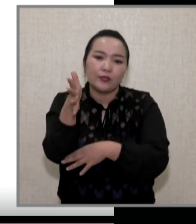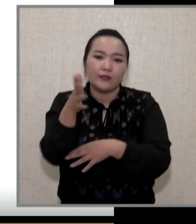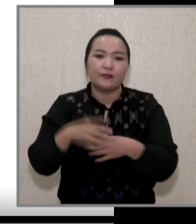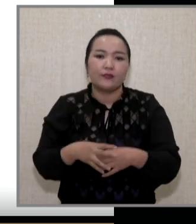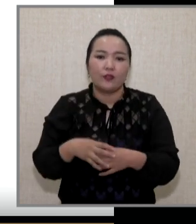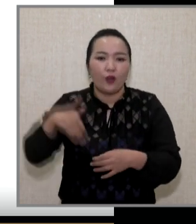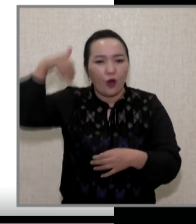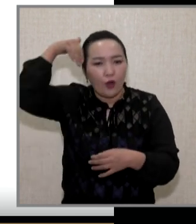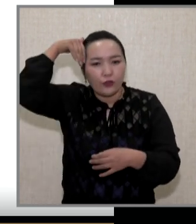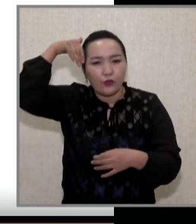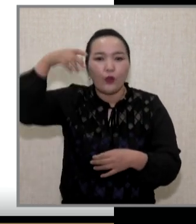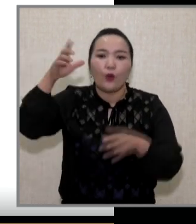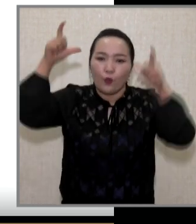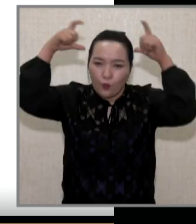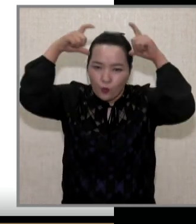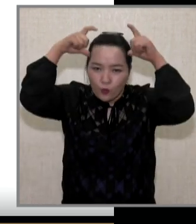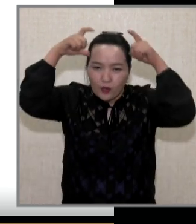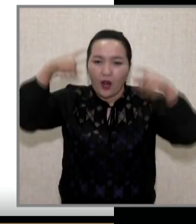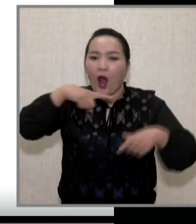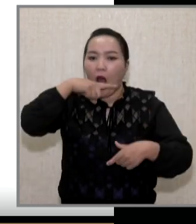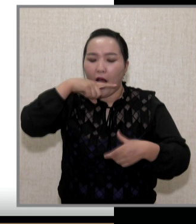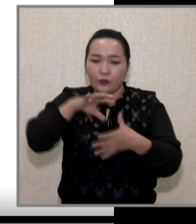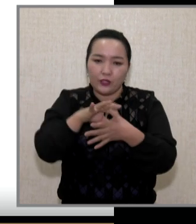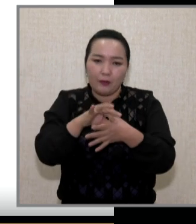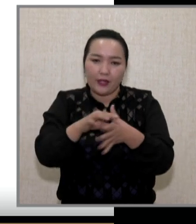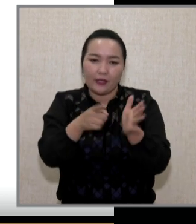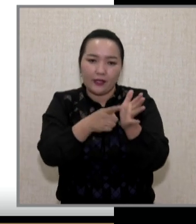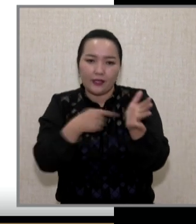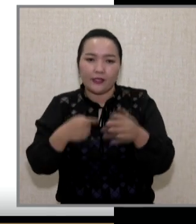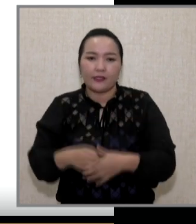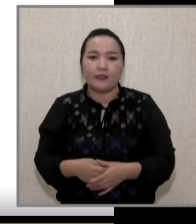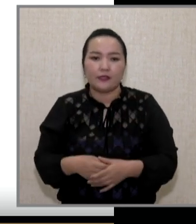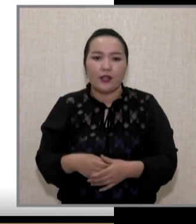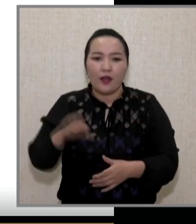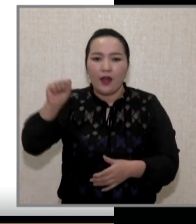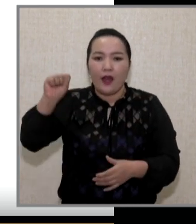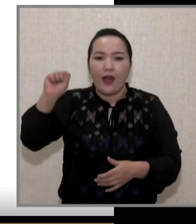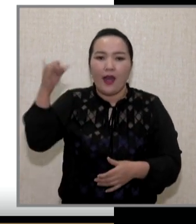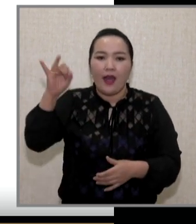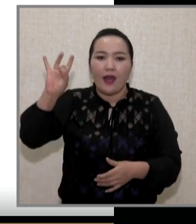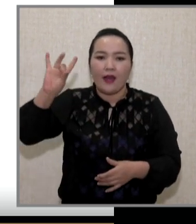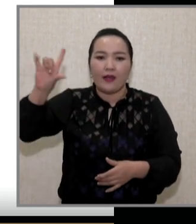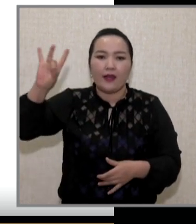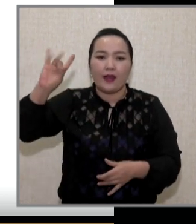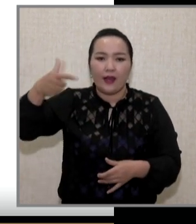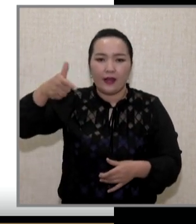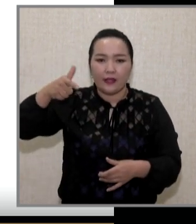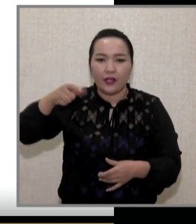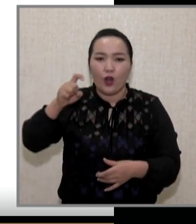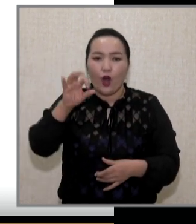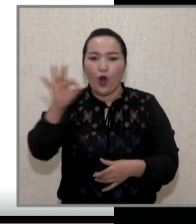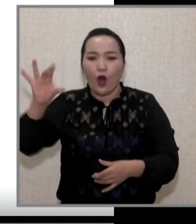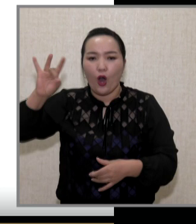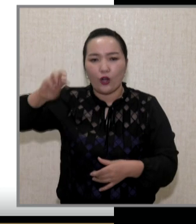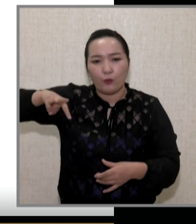За мэдээж энд бол яах вэ гэхээр намр бол хүний дархлаа бас сулардаг. Тийм учраас бол хонь нүхэр адууны махнуудыг сонгож хэрэглэх хэрэгтэй.